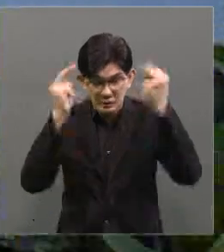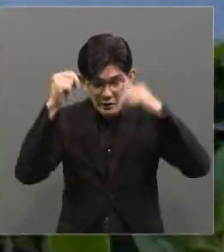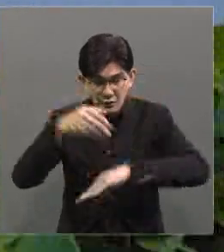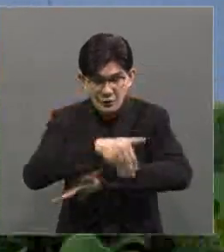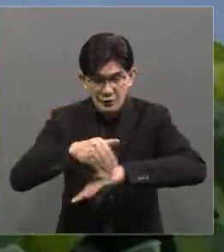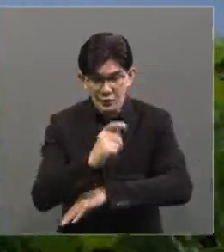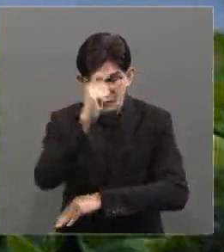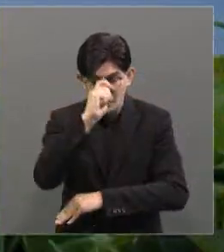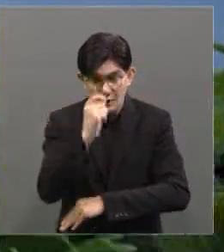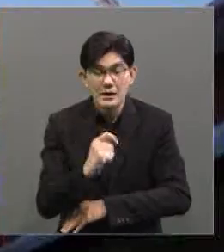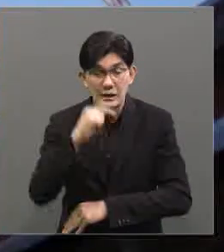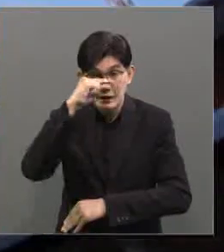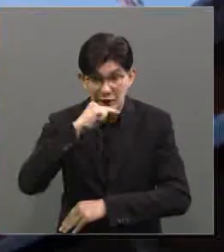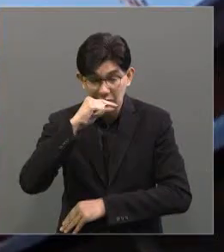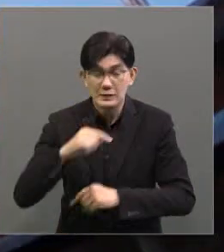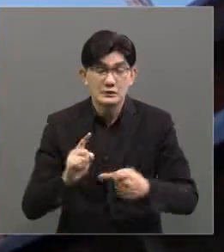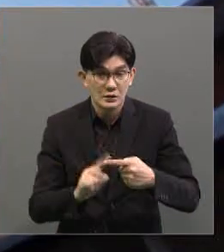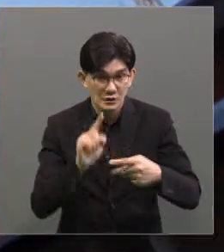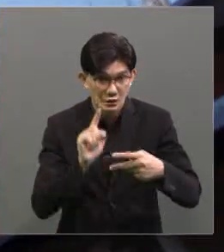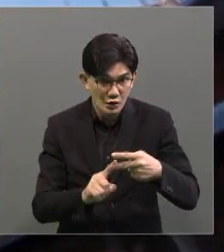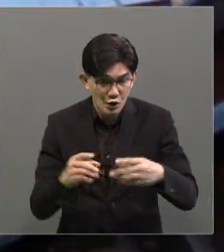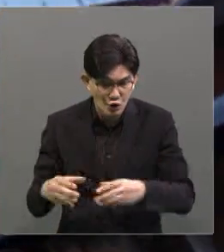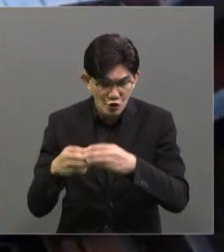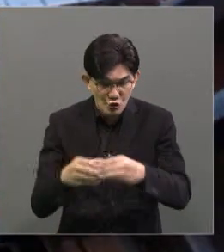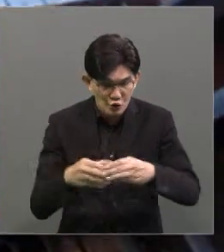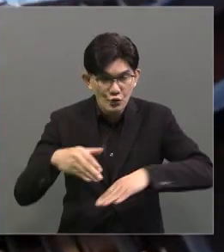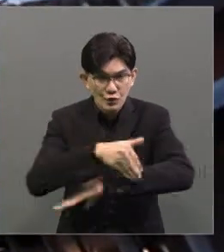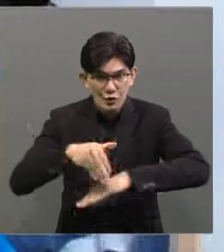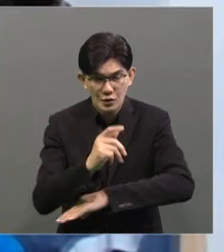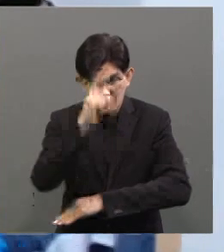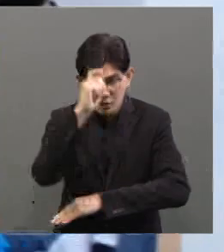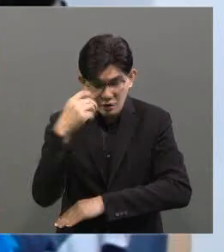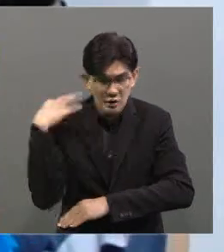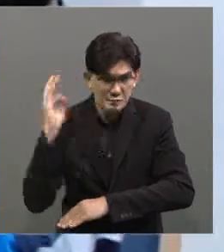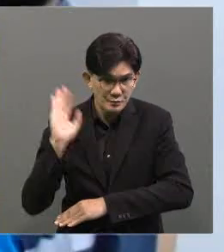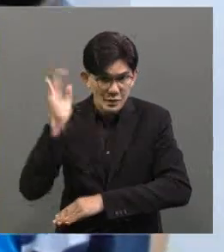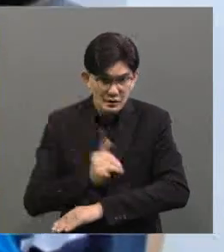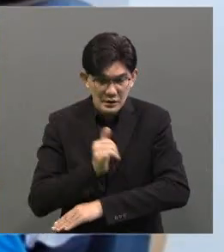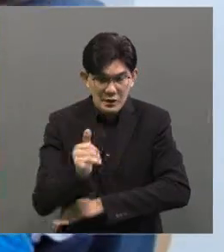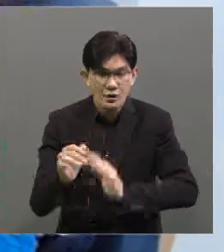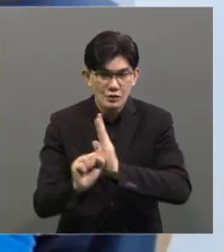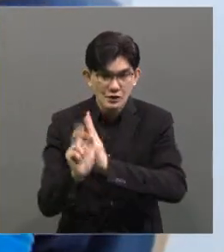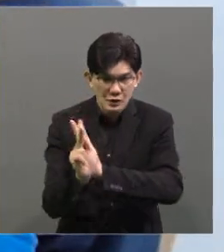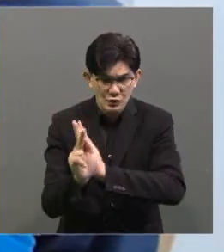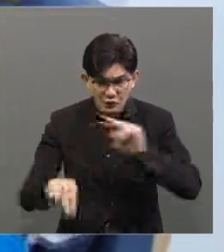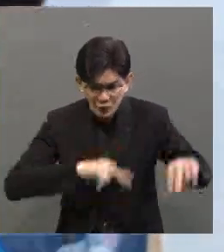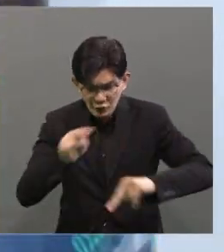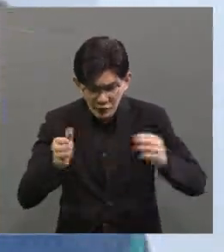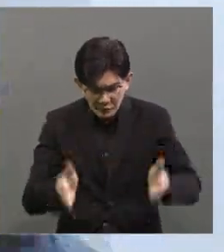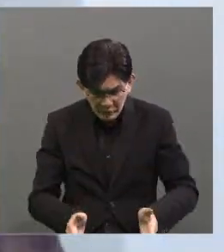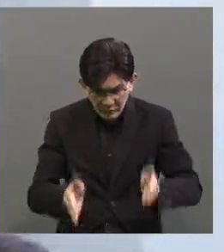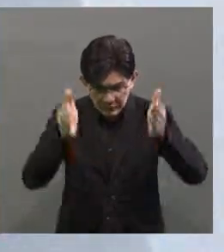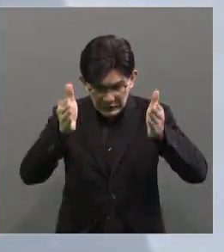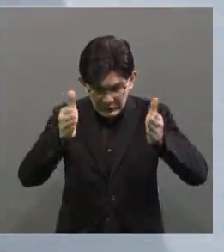ถานแห่งประเทศไทยพร้อมด้วยนะครับทีมของวิศวกรอาสาลงพื้นที่ไปที่สกลนครตรวจสอบสภาพโครงสร้างอาค